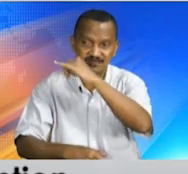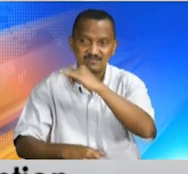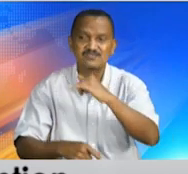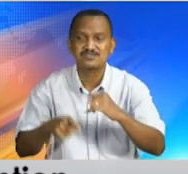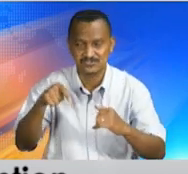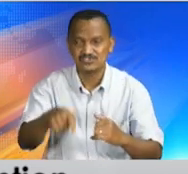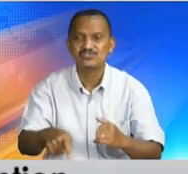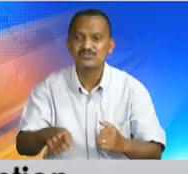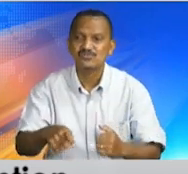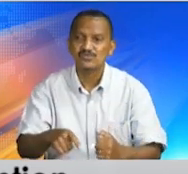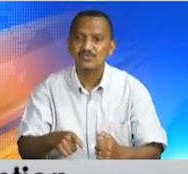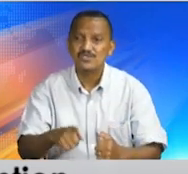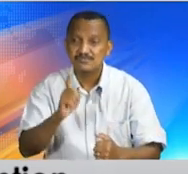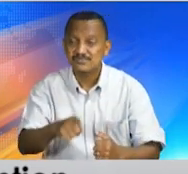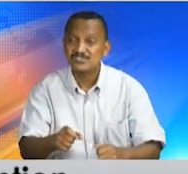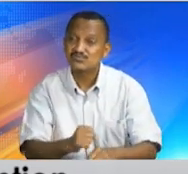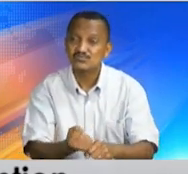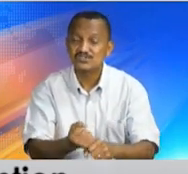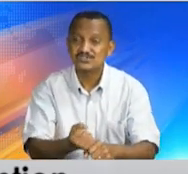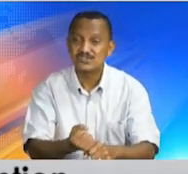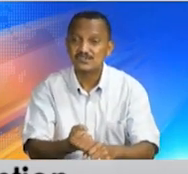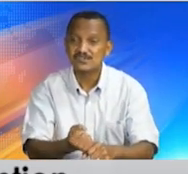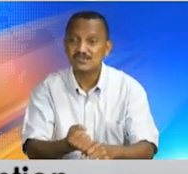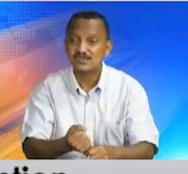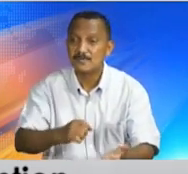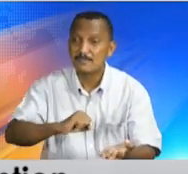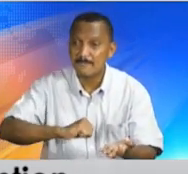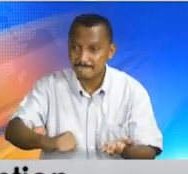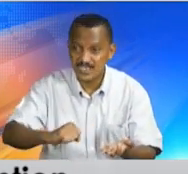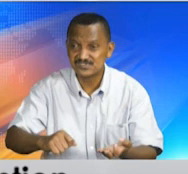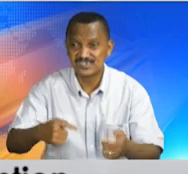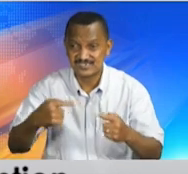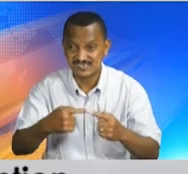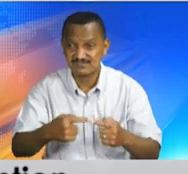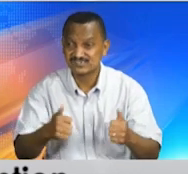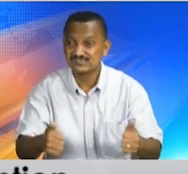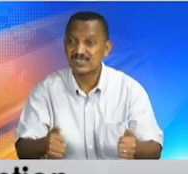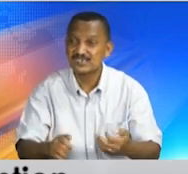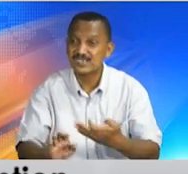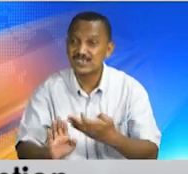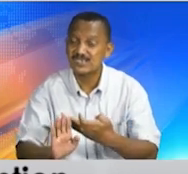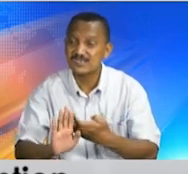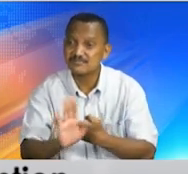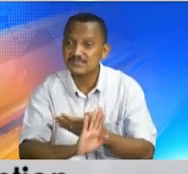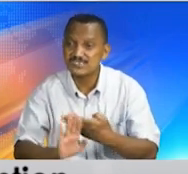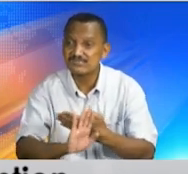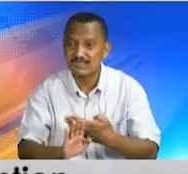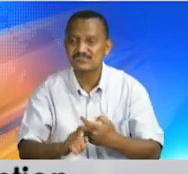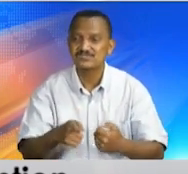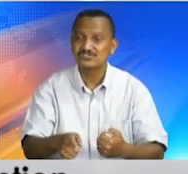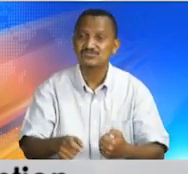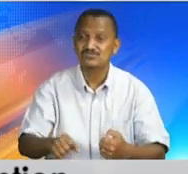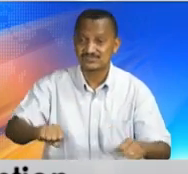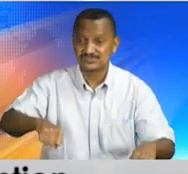Efa misy ny mampiasa fa izy io fotsiny zany mila fitandremana fampiasana azy satria